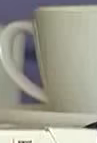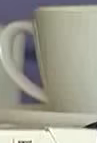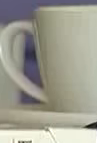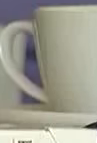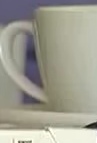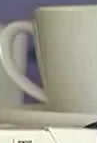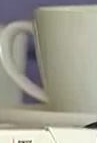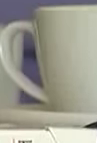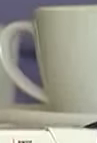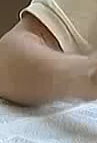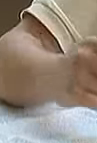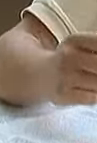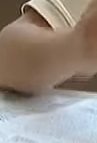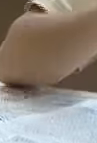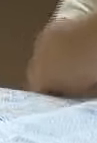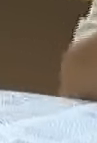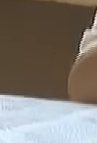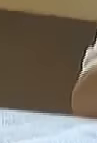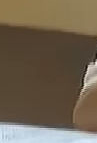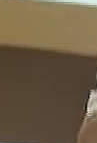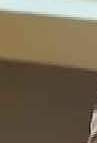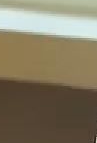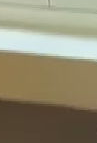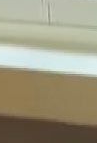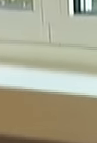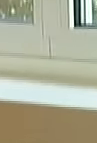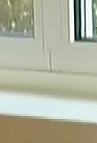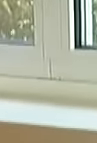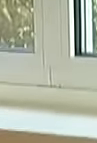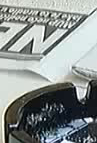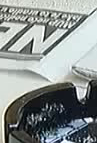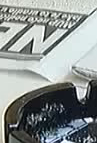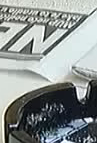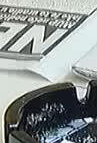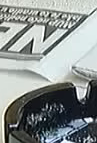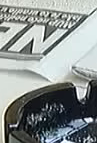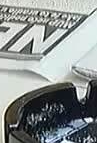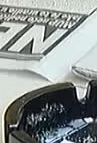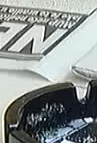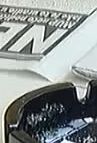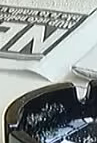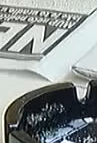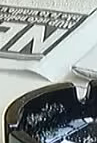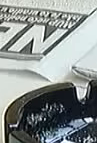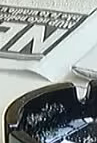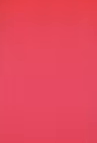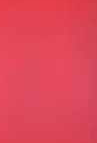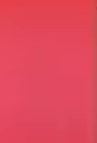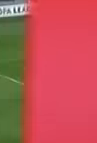Skupština Srbije raspravlja o zakonu o zaštiti od duvanskog dima, zabrana pušenja u svakom zatvorenom radnom i javnom prostoru.